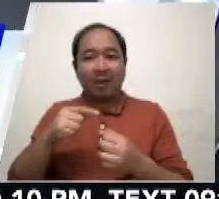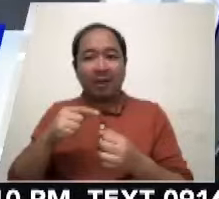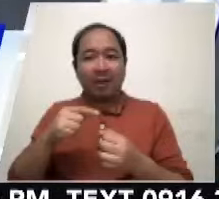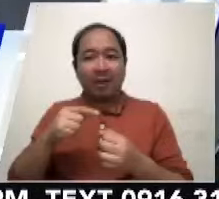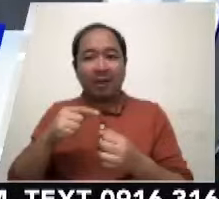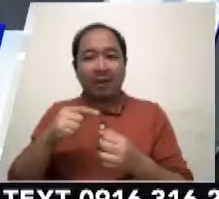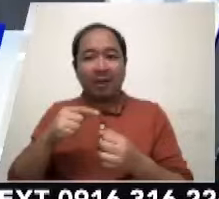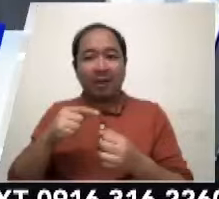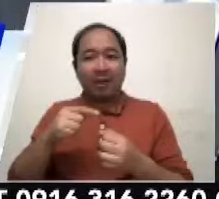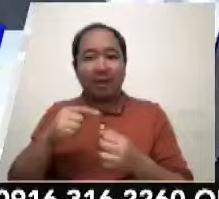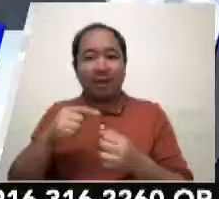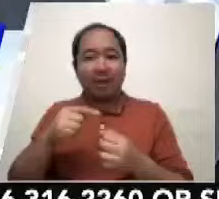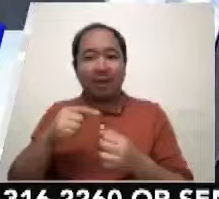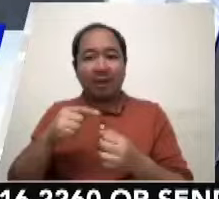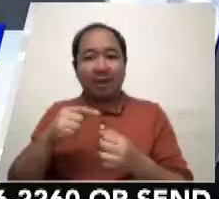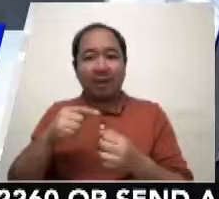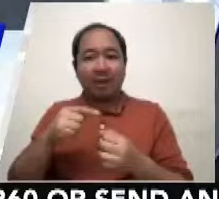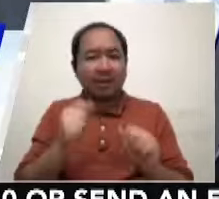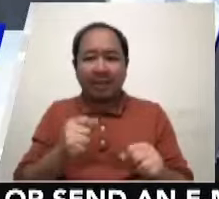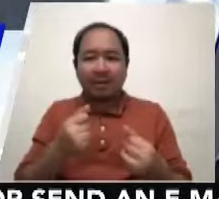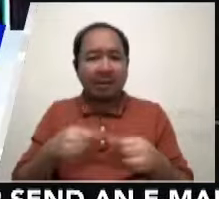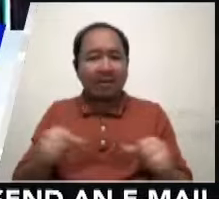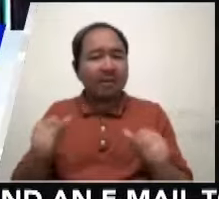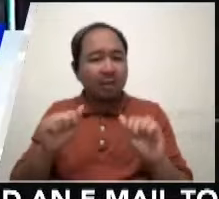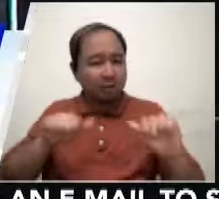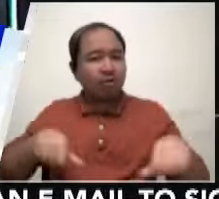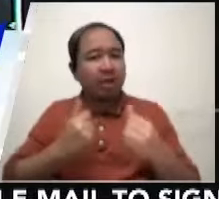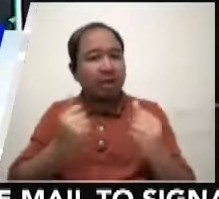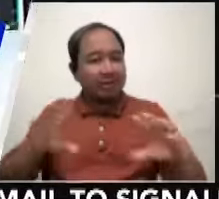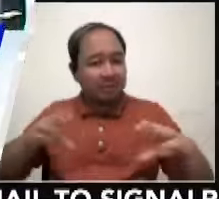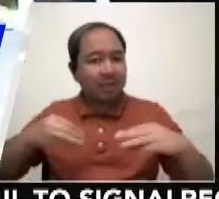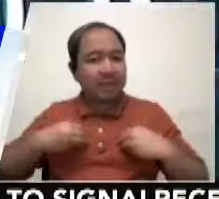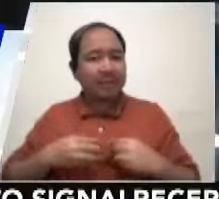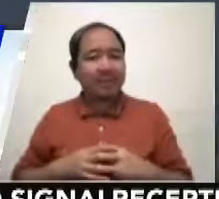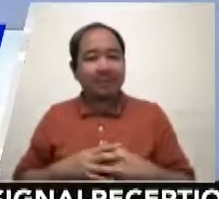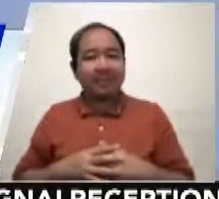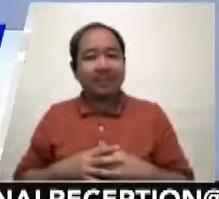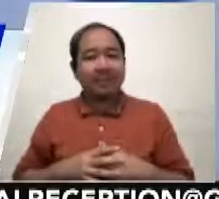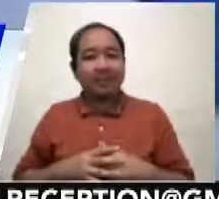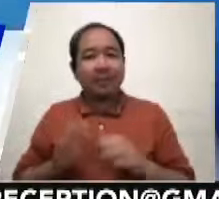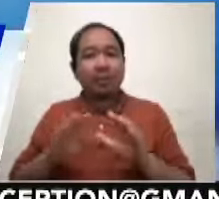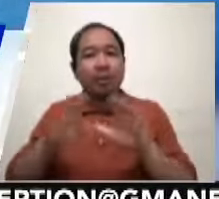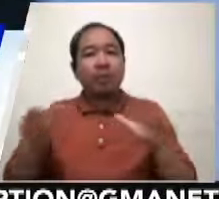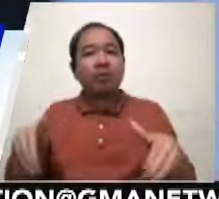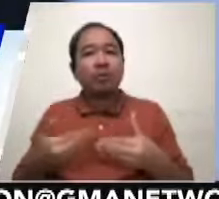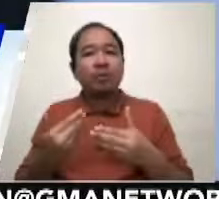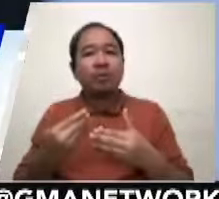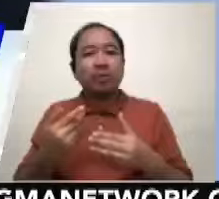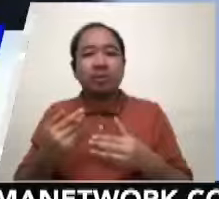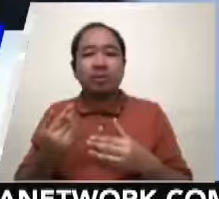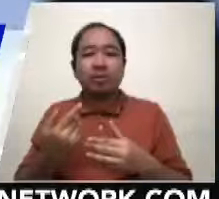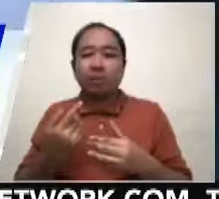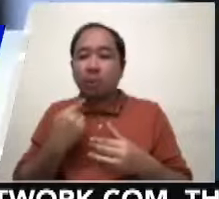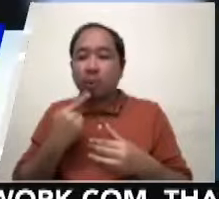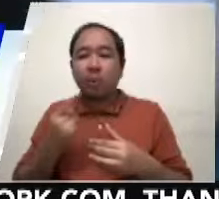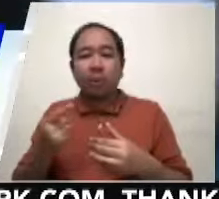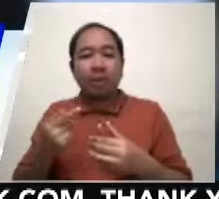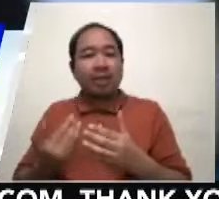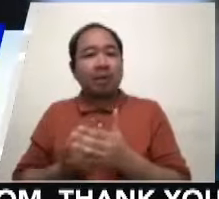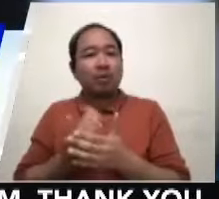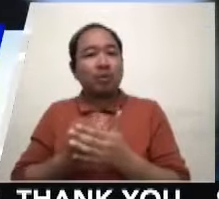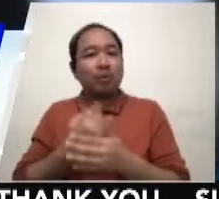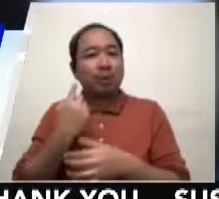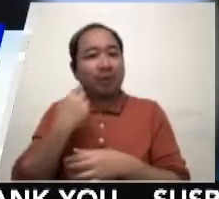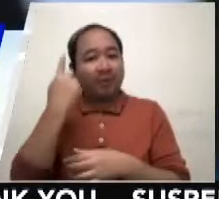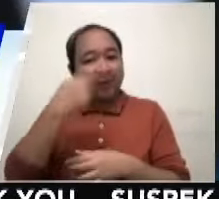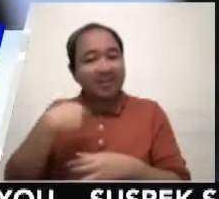po kami to take on anong challenge ang ibibigay po sa amin. Ipinakilala naman ng Sparkle ang showbiz new faces